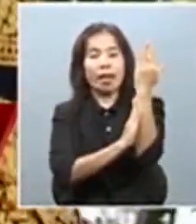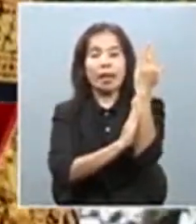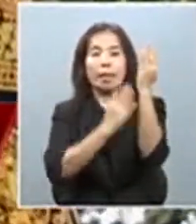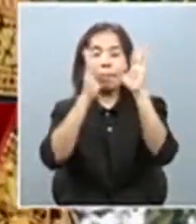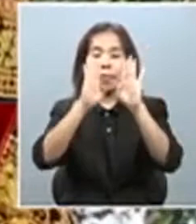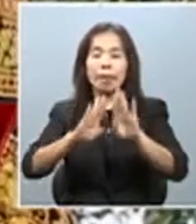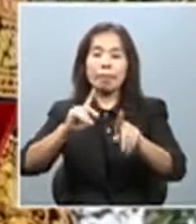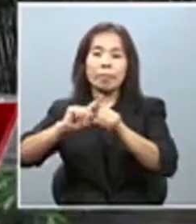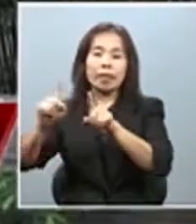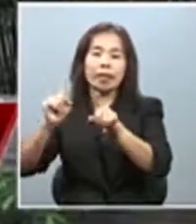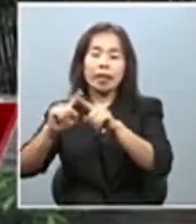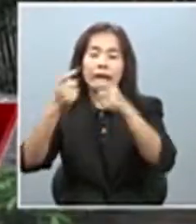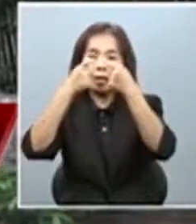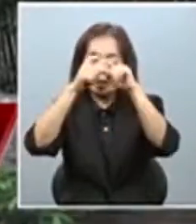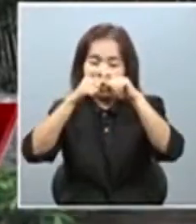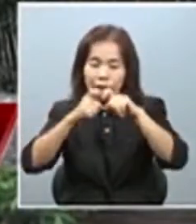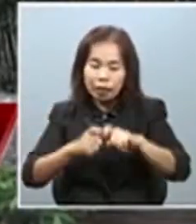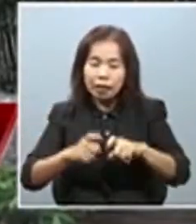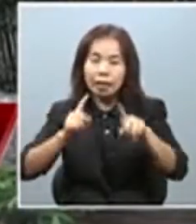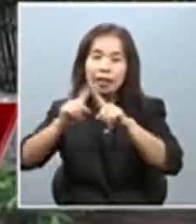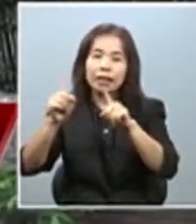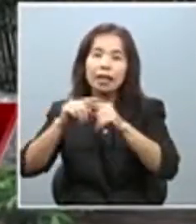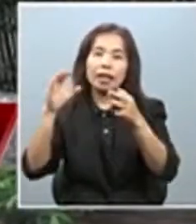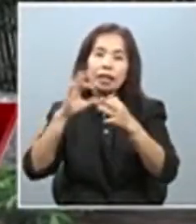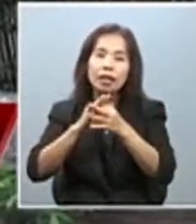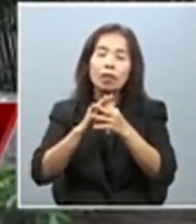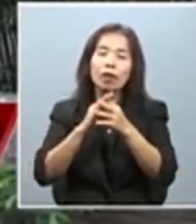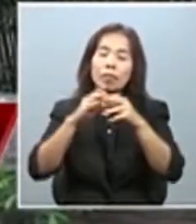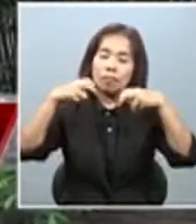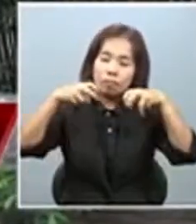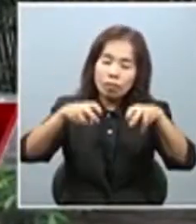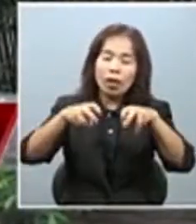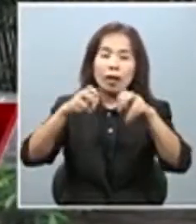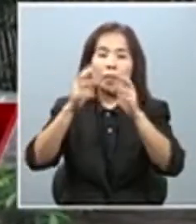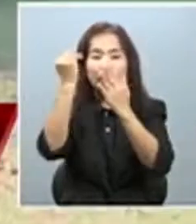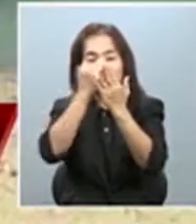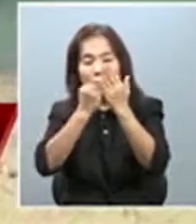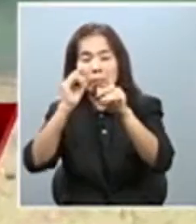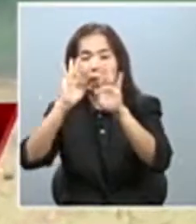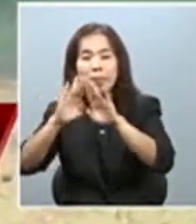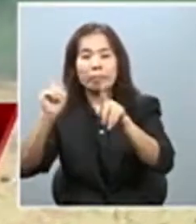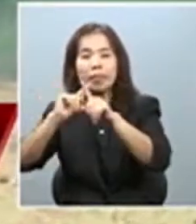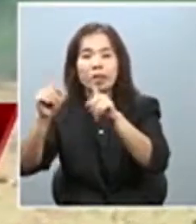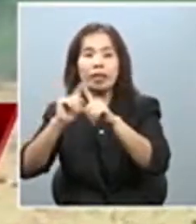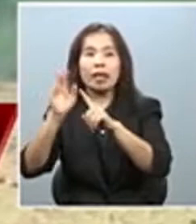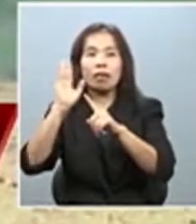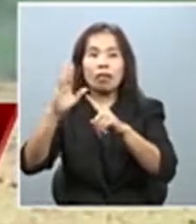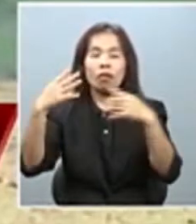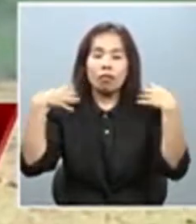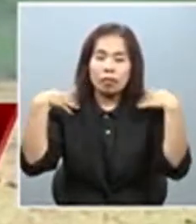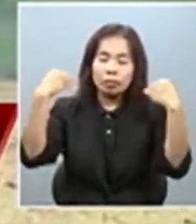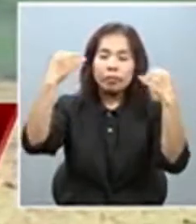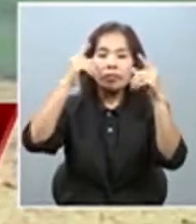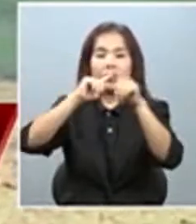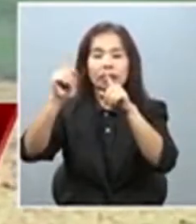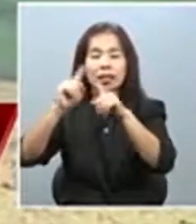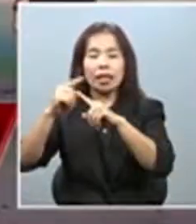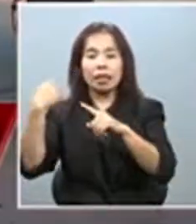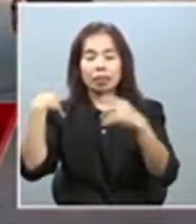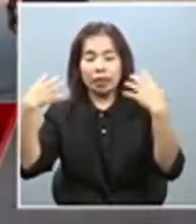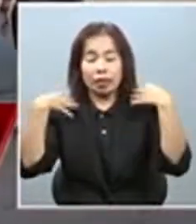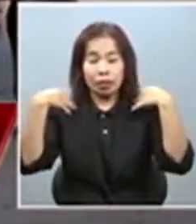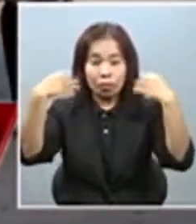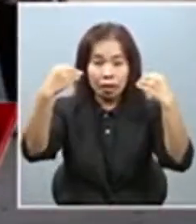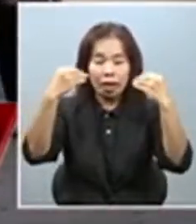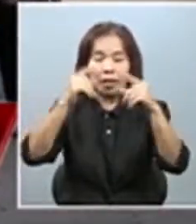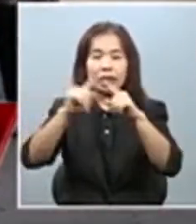แปลงมาจากลวดลายกระหนกบนซากพระปรางเก่าแก่นะครับโดยลวดลายของกระหนกส่วนใหญ่เนี่ยเป็นลายเทวดาพนมนะ